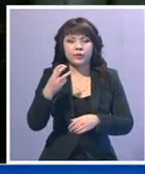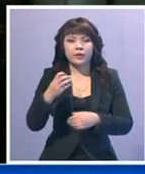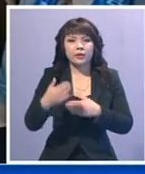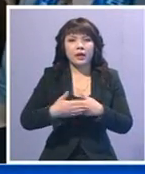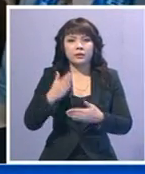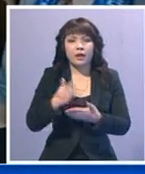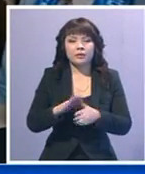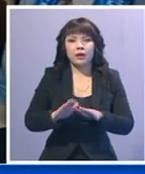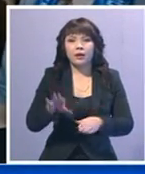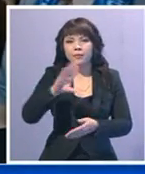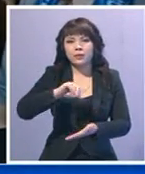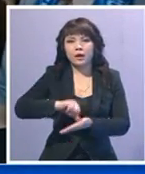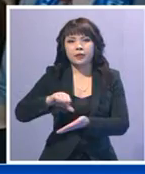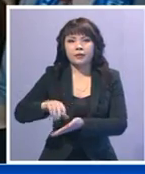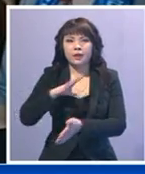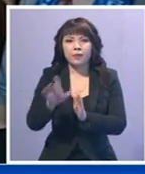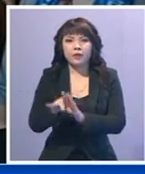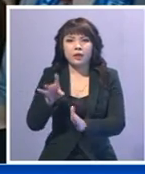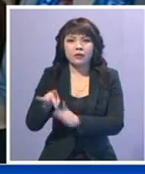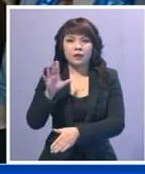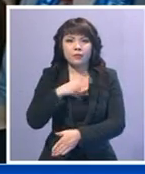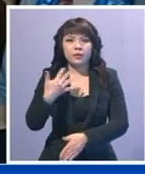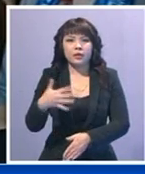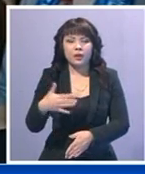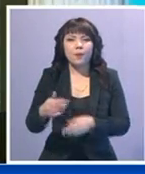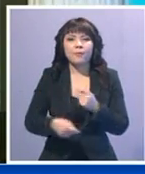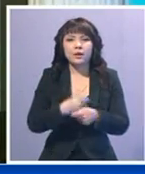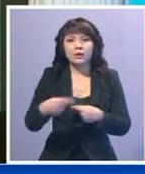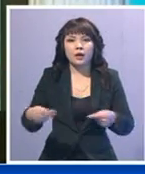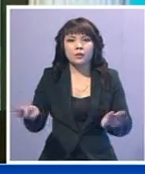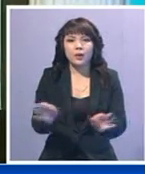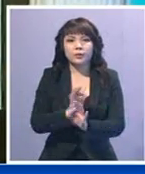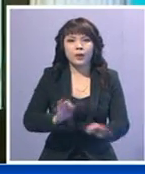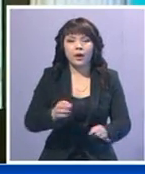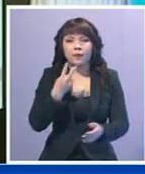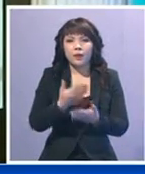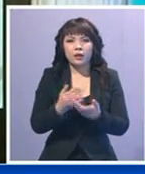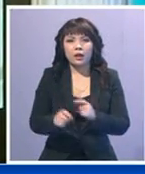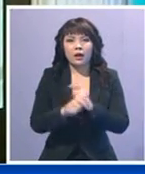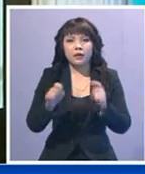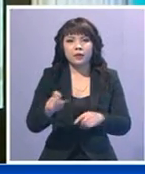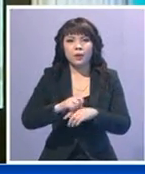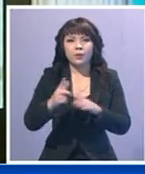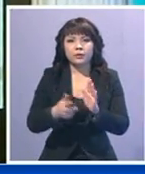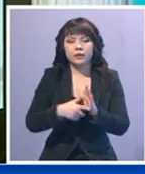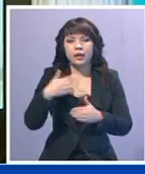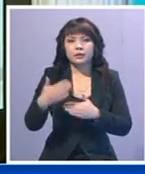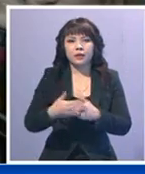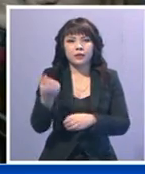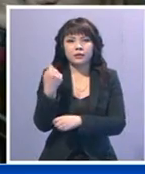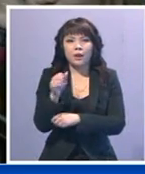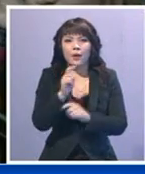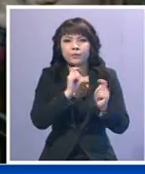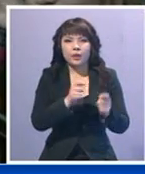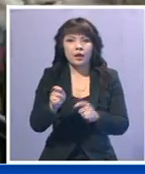қатысушы еңбектерін жолдаған. Іріктеу барысында 50 материал үздік танылып, оның тек 17-сі жүлдеге ие болды. Нәтиже Қазақстанның